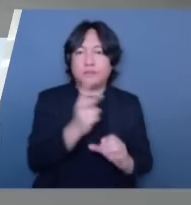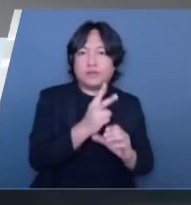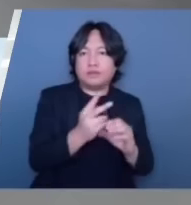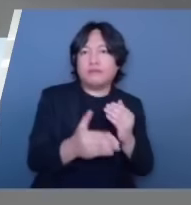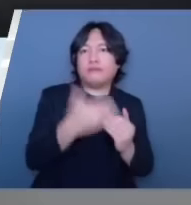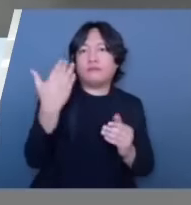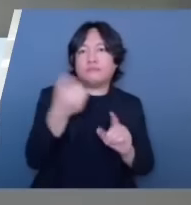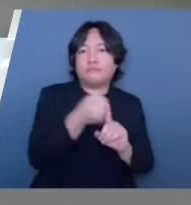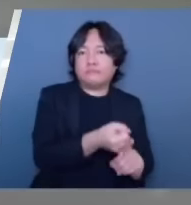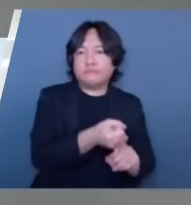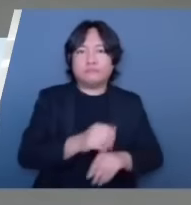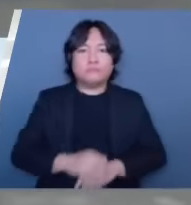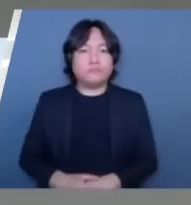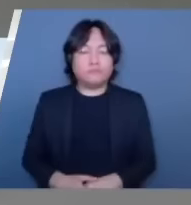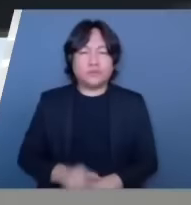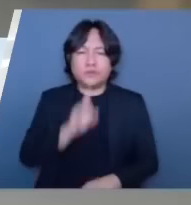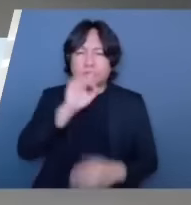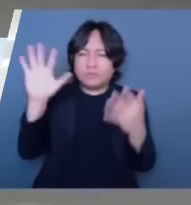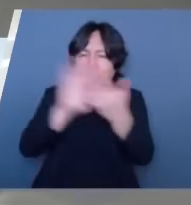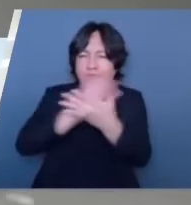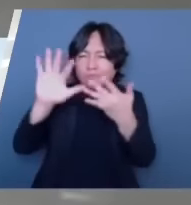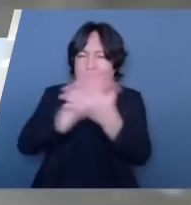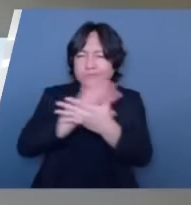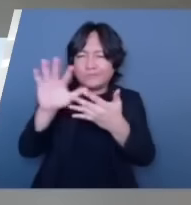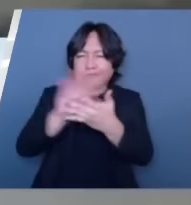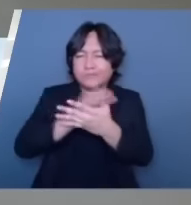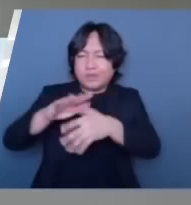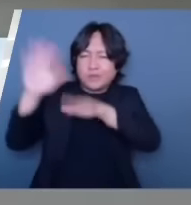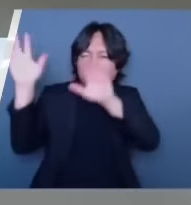Halos mag-zero visibility sa mga kalsada sa Cagayan City.